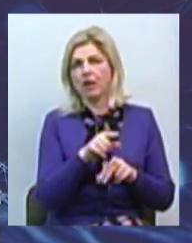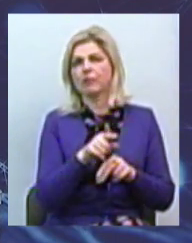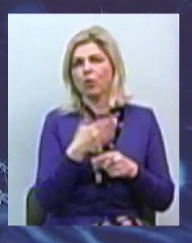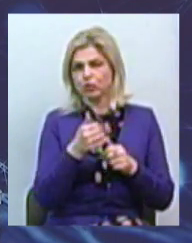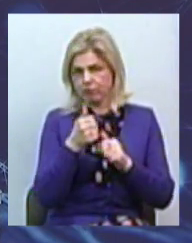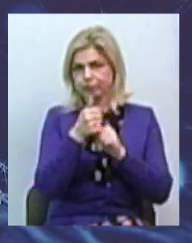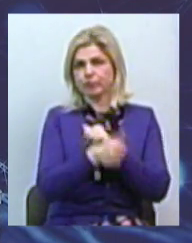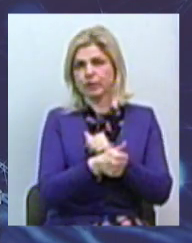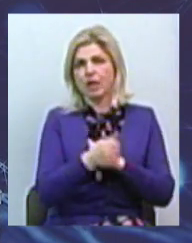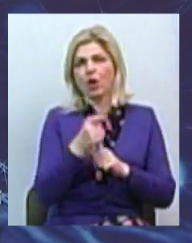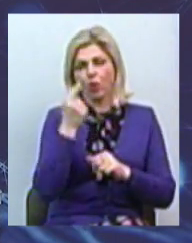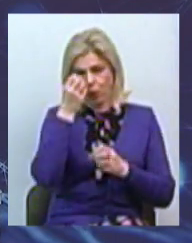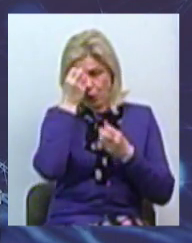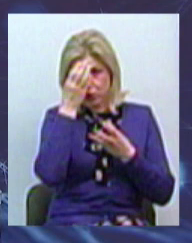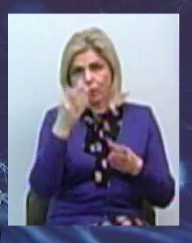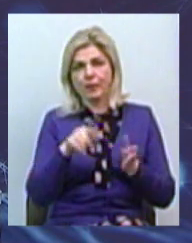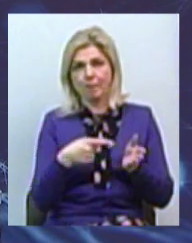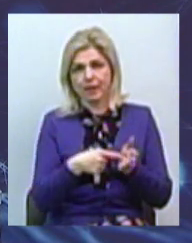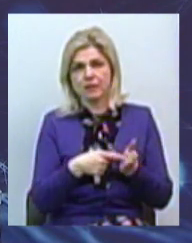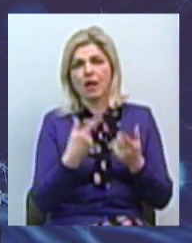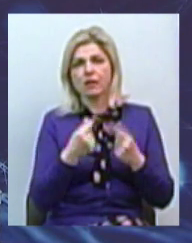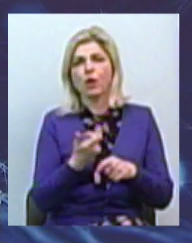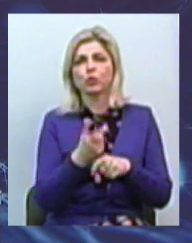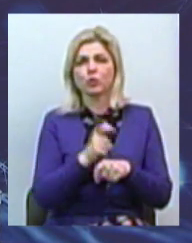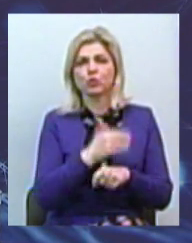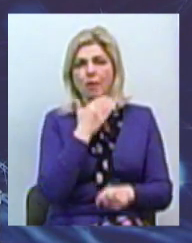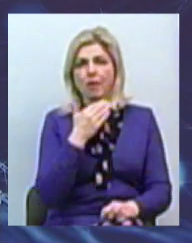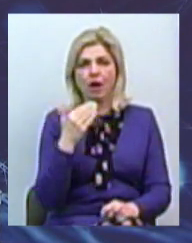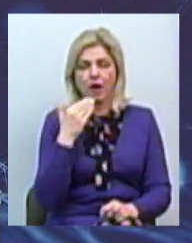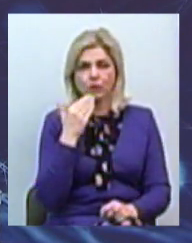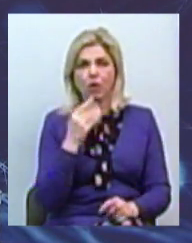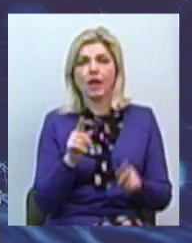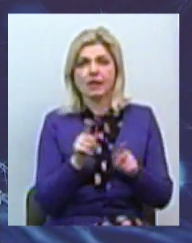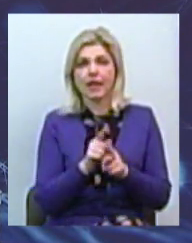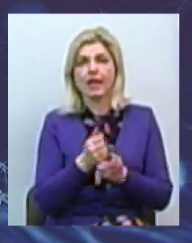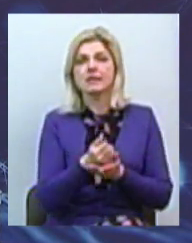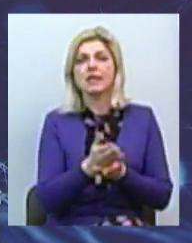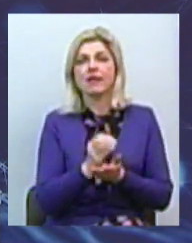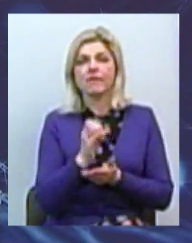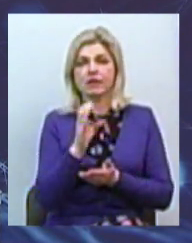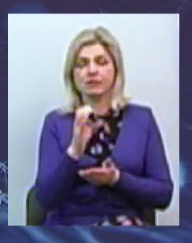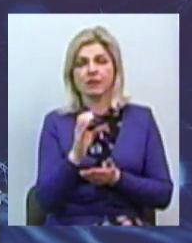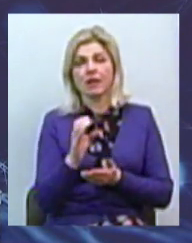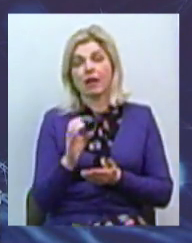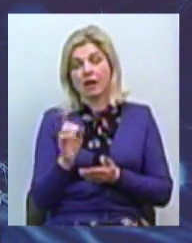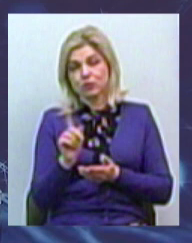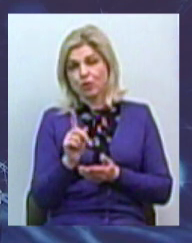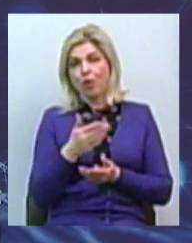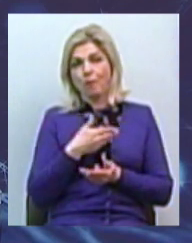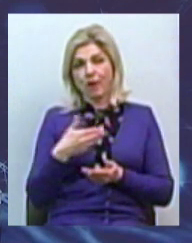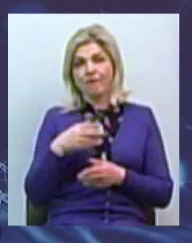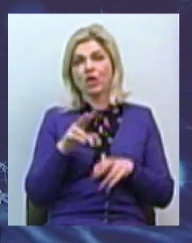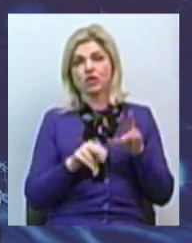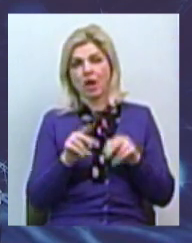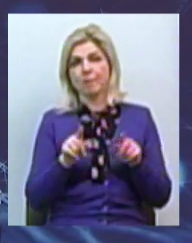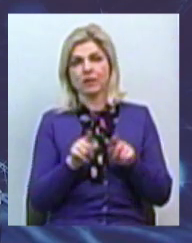вже розумне місто, де використовується дуже багато таких сервісів, які нам що ми вважаємо щось